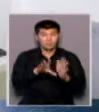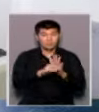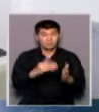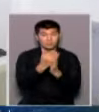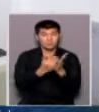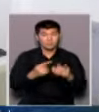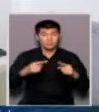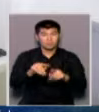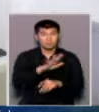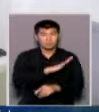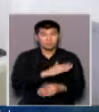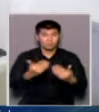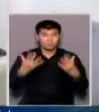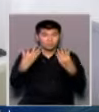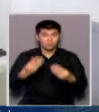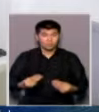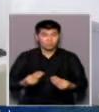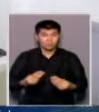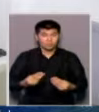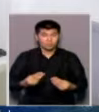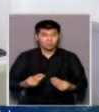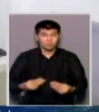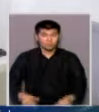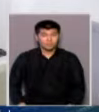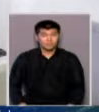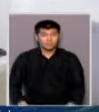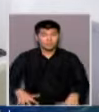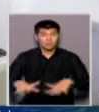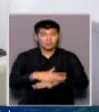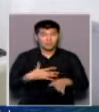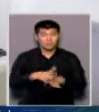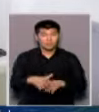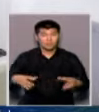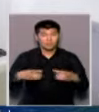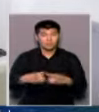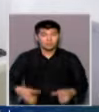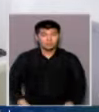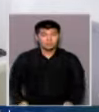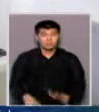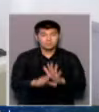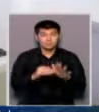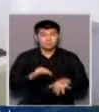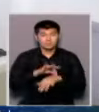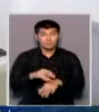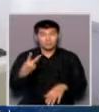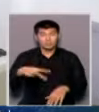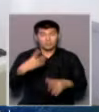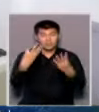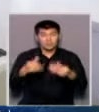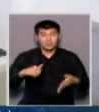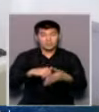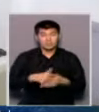тізімдері нақтылануда. Бүгінгі күнмен жергілікті атқарушы органдар сайлау өтуге 20 күн қалғанға